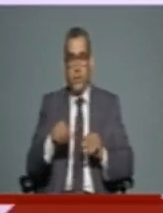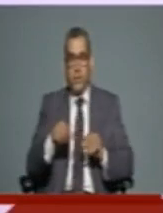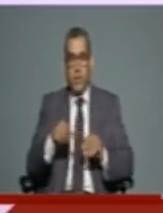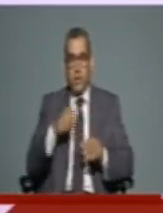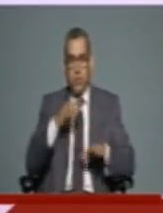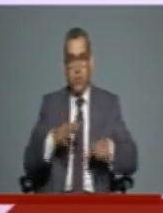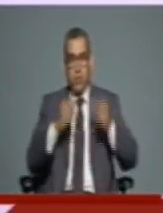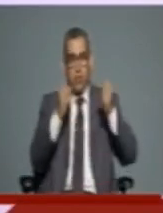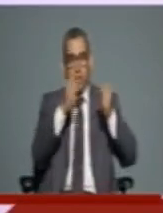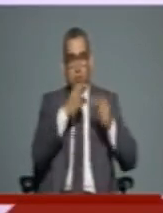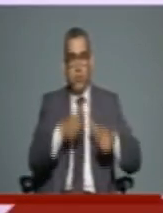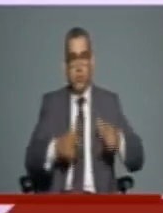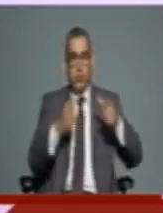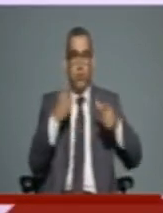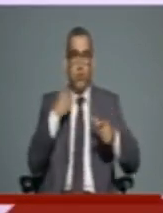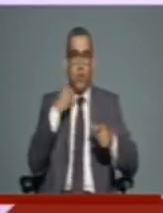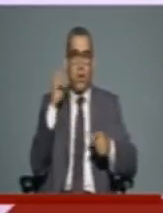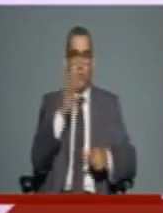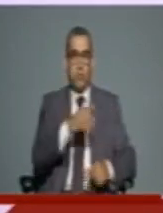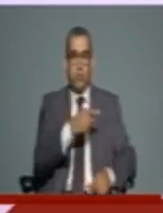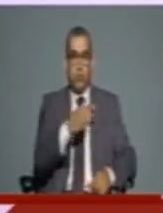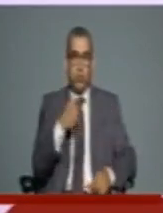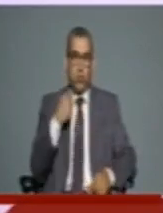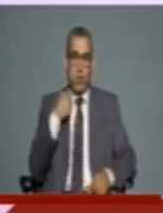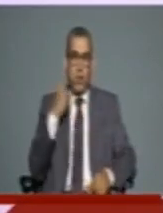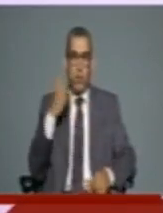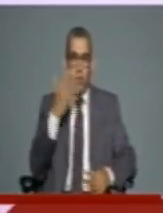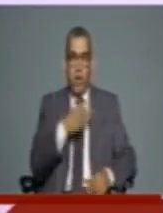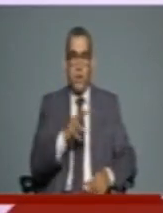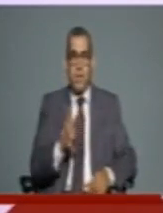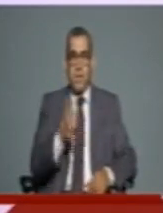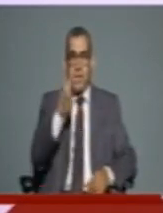صوامع، كلفوا